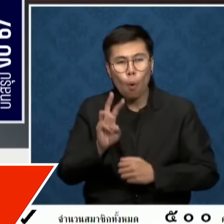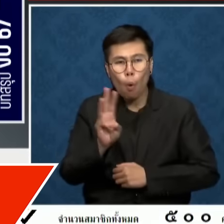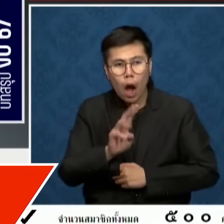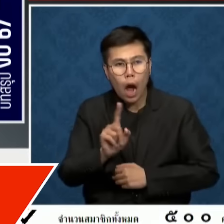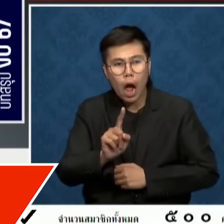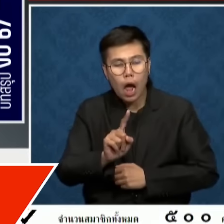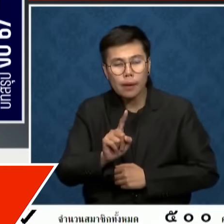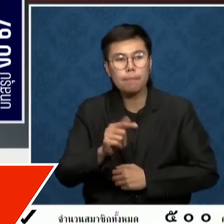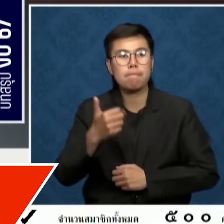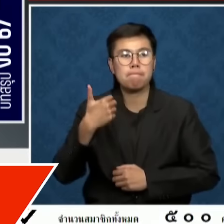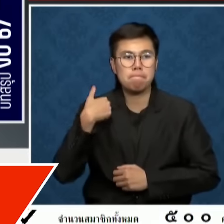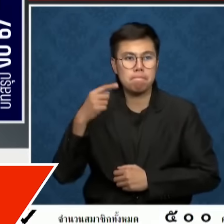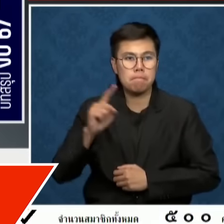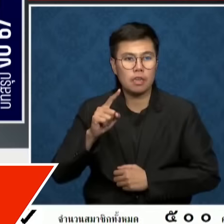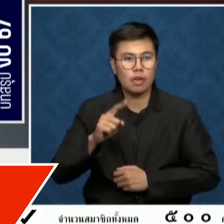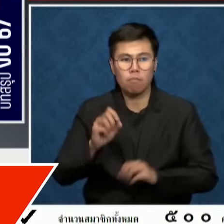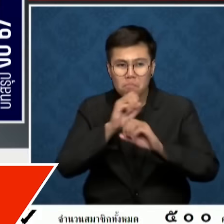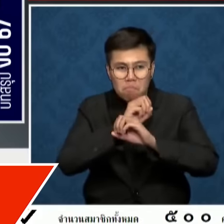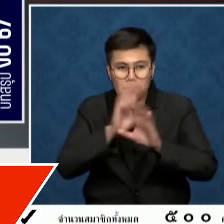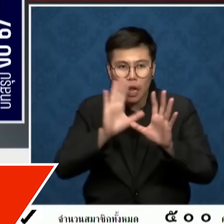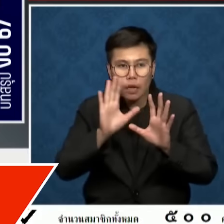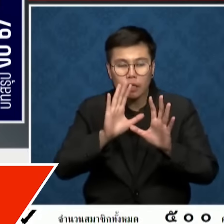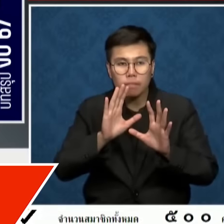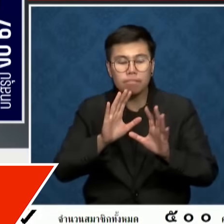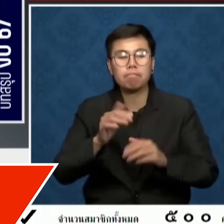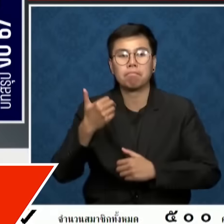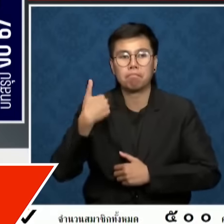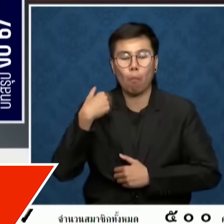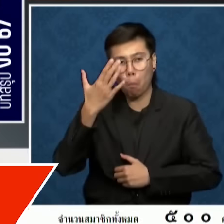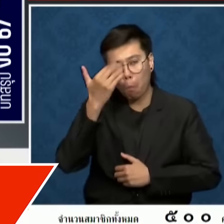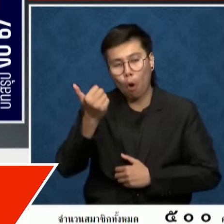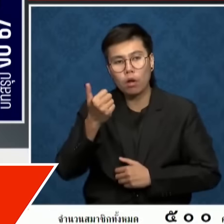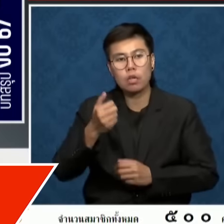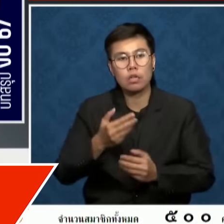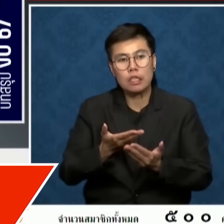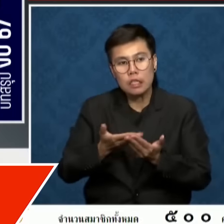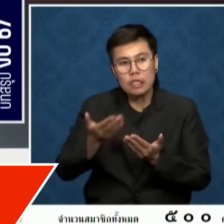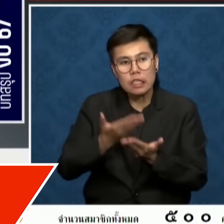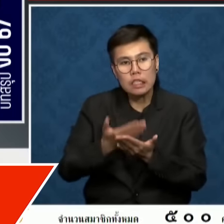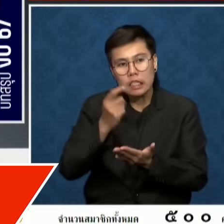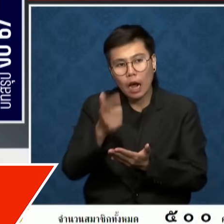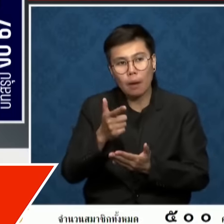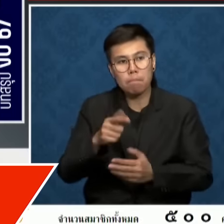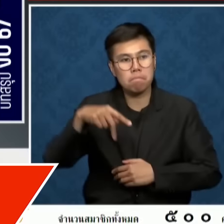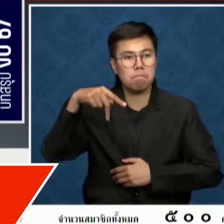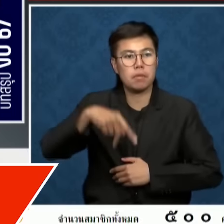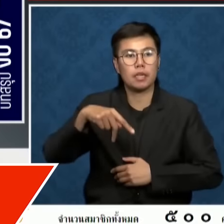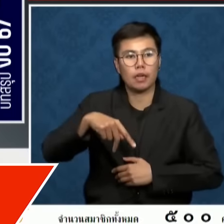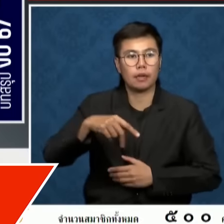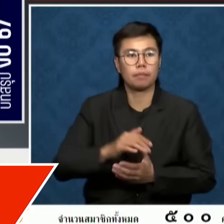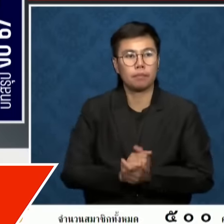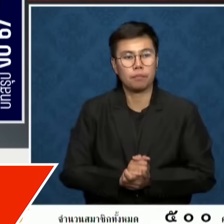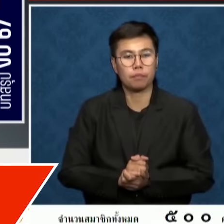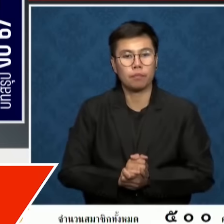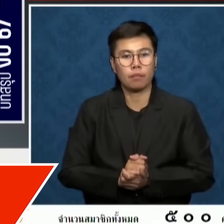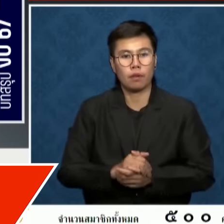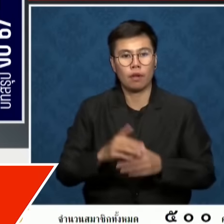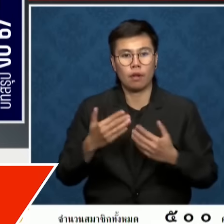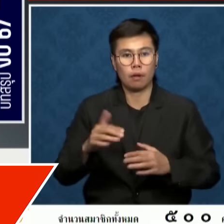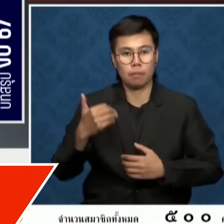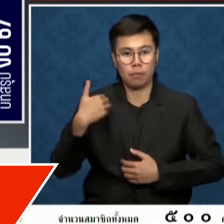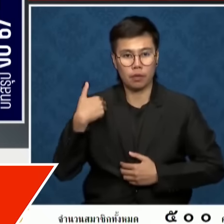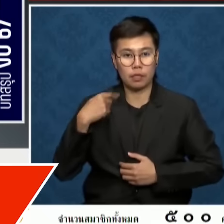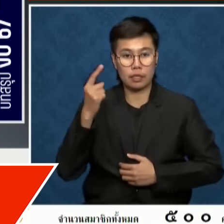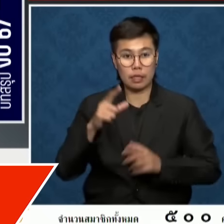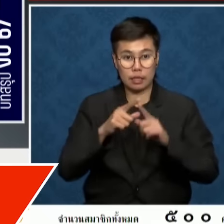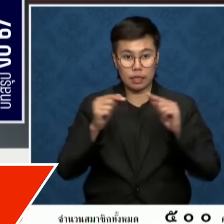ให้นำไปสู่ความไม่ปล่งใสเพระกระบวนการจะซ้อจัดจ้างแบพิเศษนี้ละค่ะและความจริอกข้